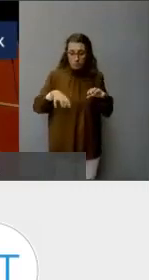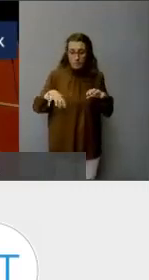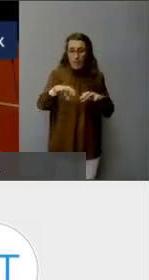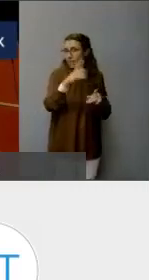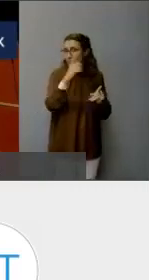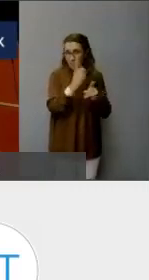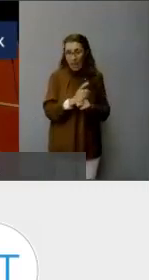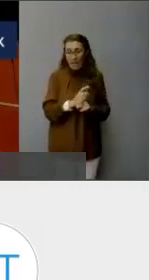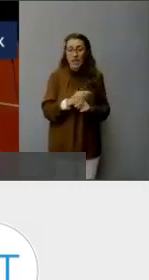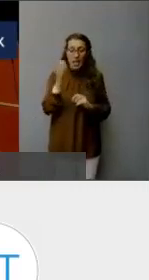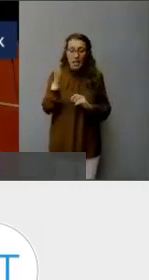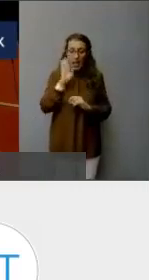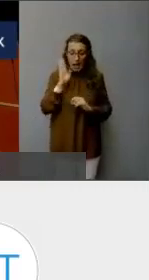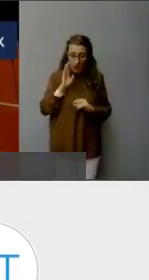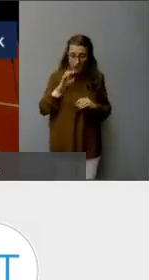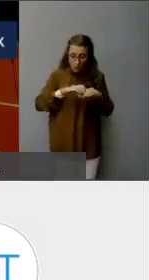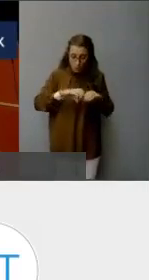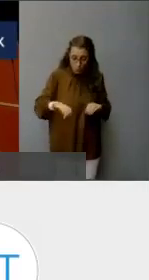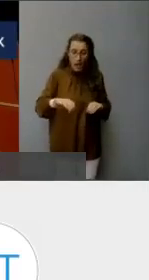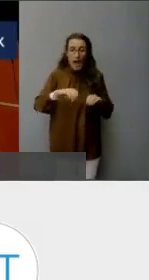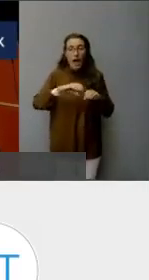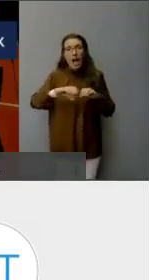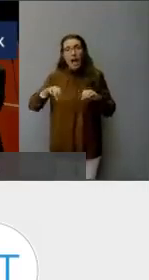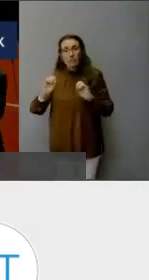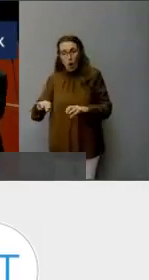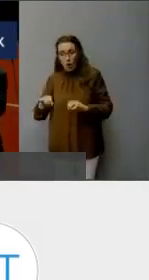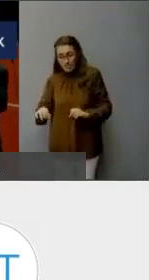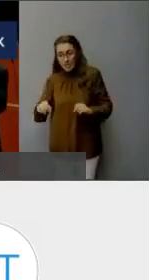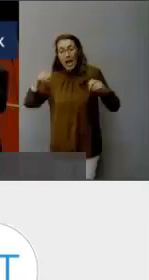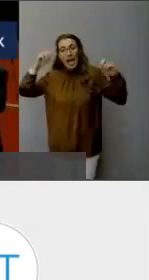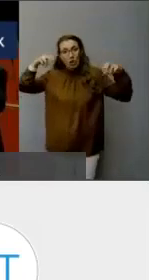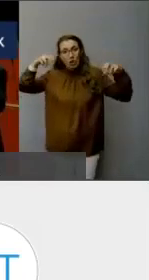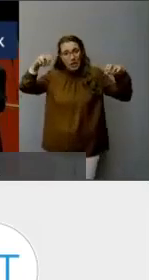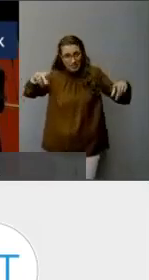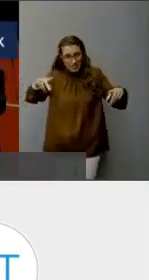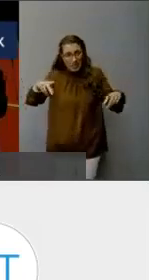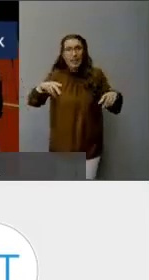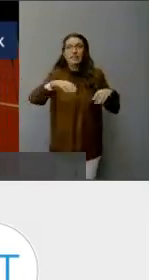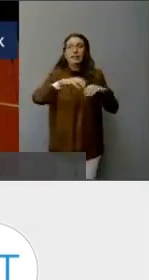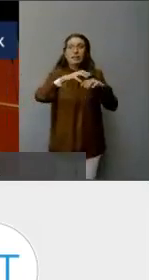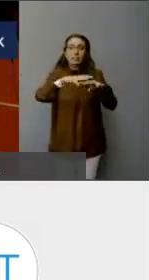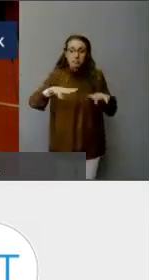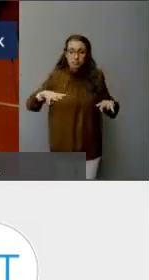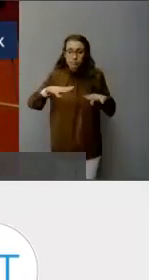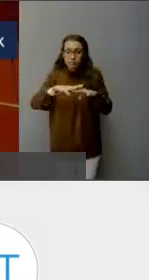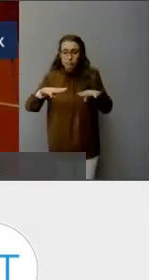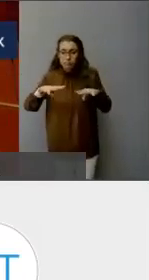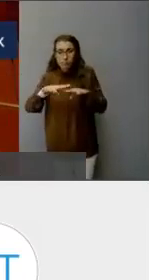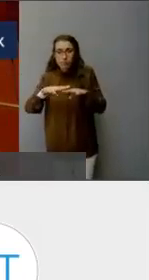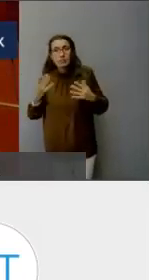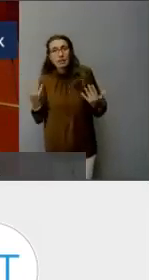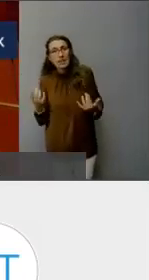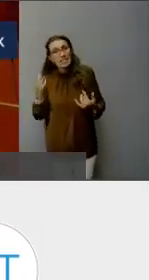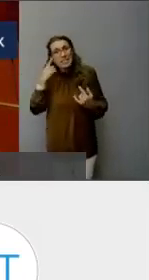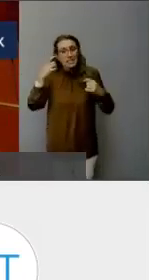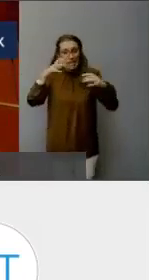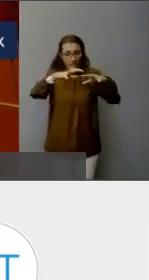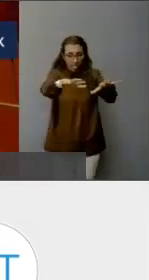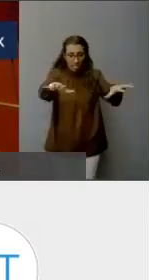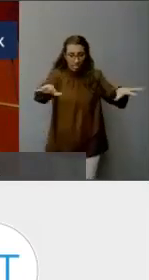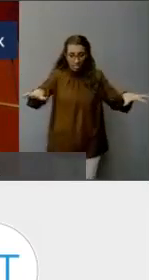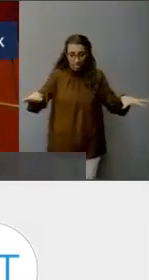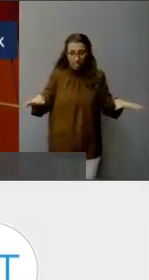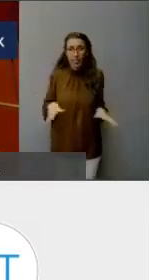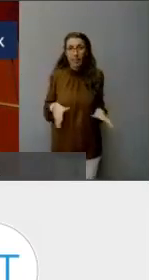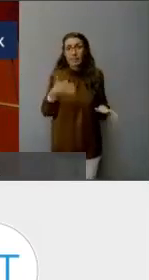corrente elettrica la foglia e visto che intorno a questi a b c d e f g h c'è già qualcos'altro che magari non è proprietà